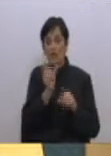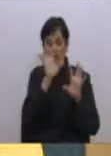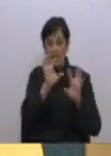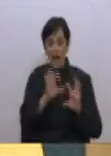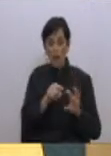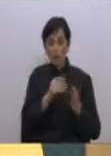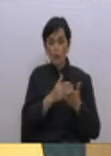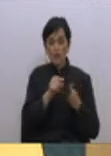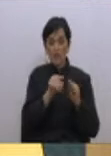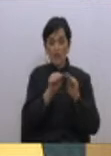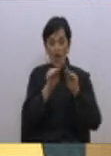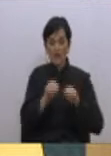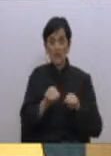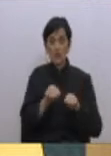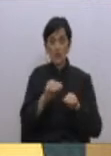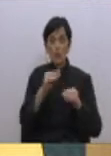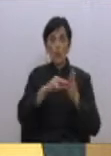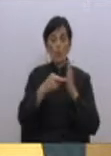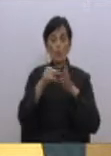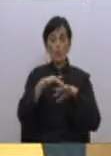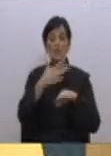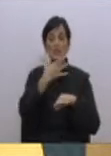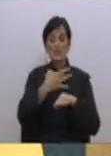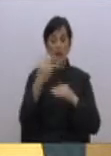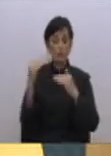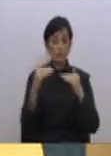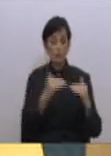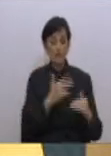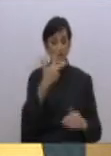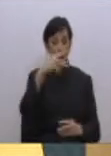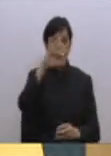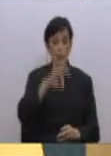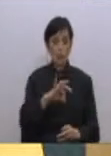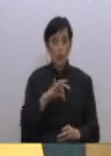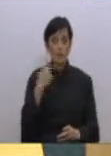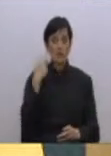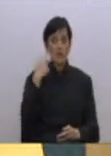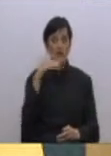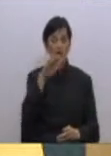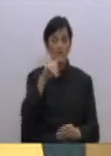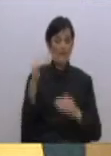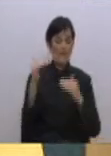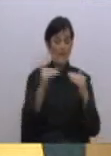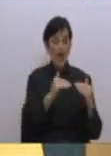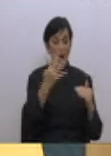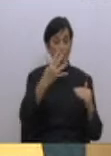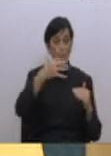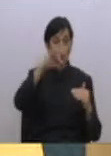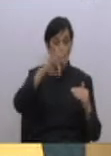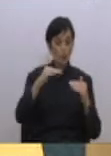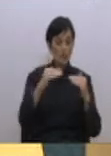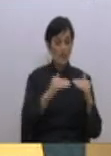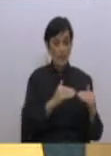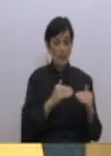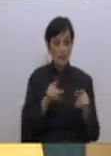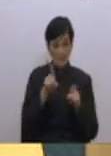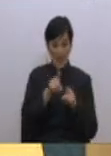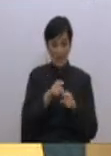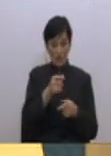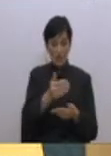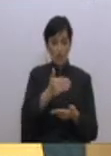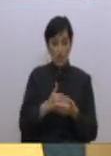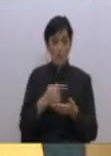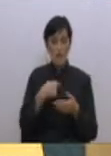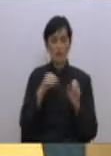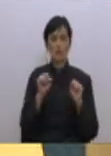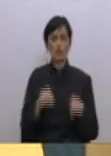არის გაწერილი, ანუ ჩამოცდა ბიუჯეტ დეფიციტი 3%-ს და ვალი ჩამოვიდა 40%-ზე დაბლა. ასეთი შედეგი მე